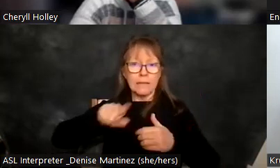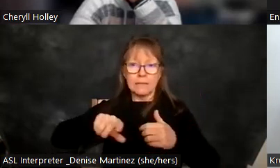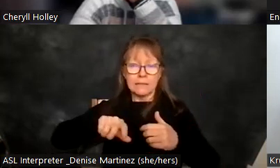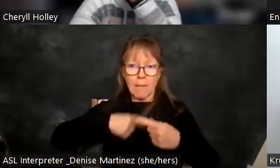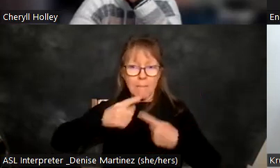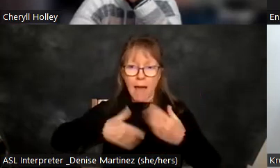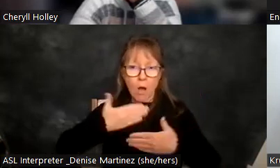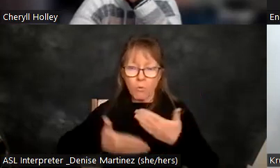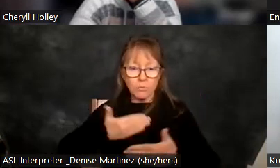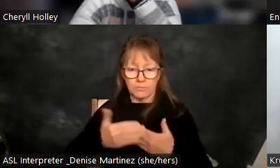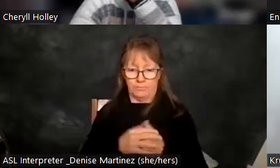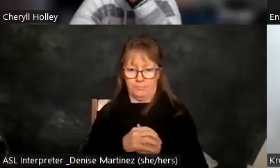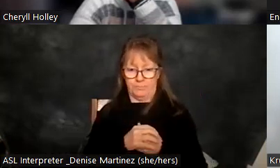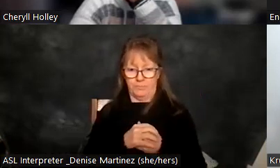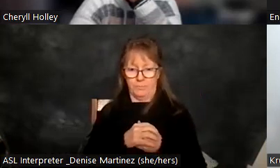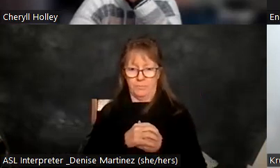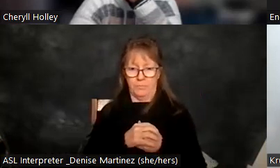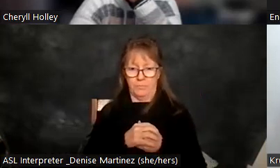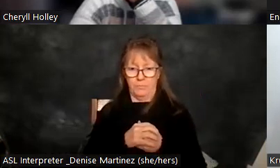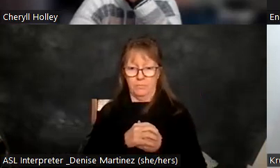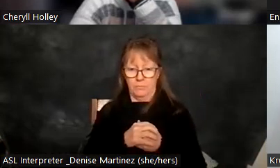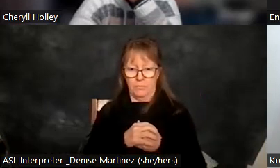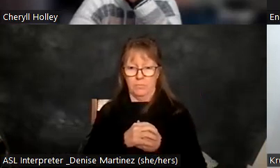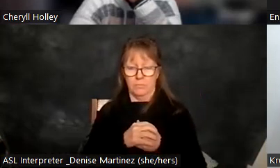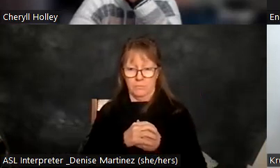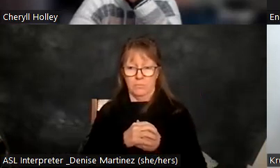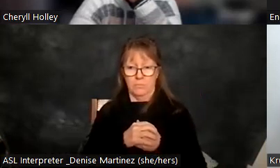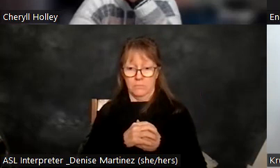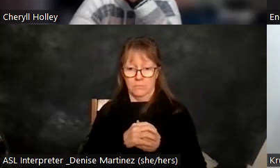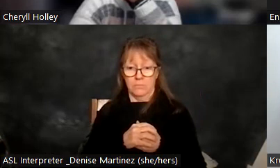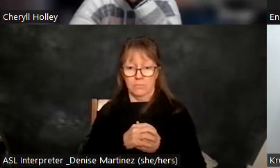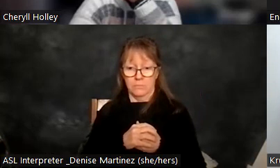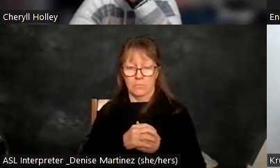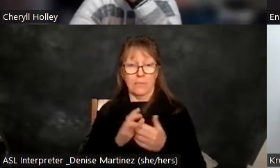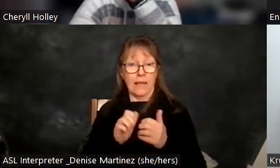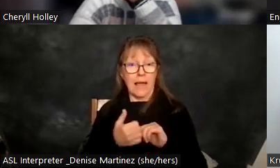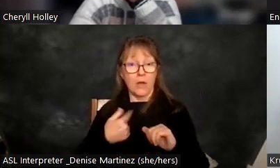peut comprendre? Euh, Comment nous sommes capables de faire en sorte que